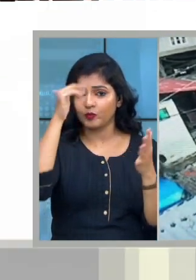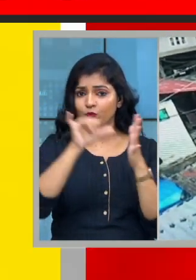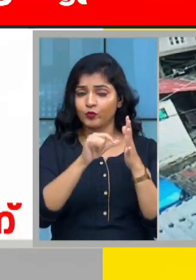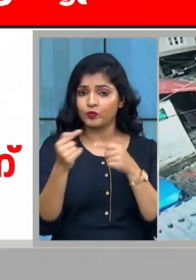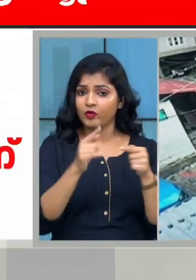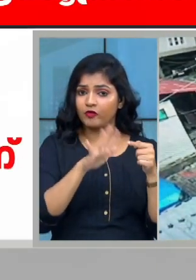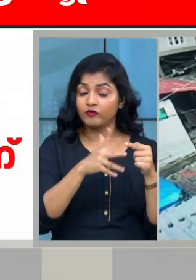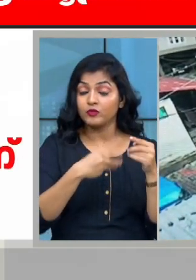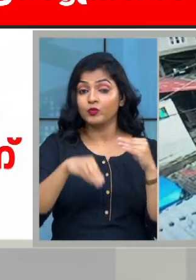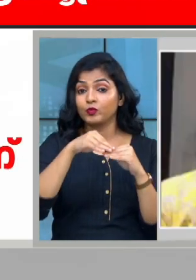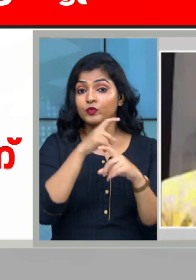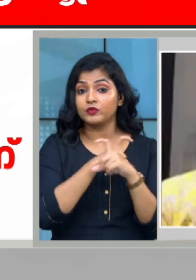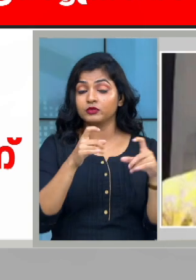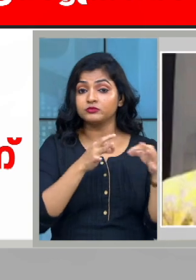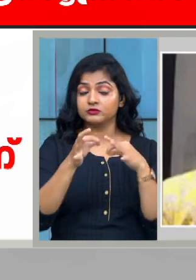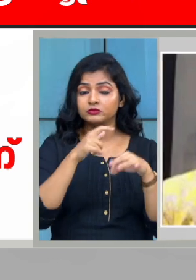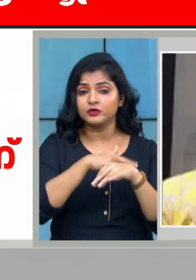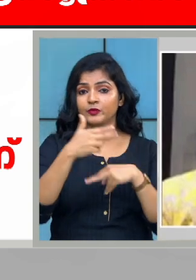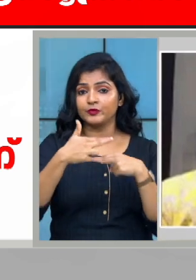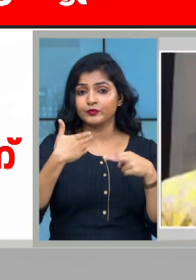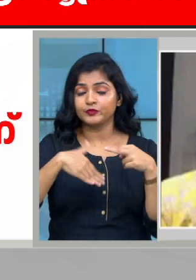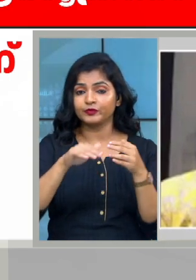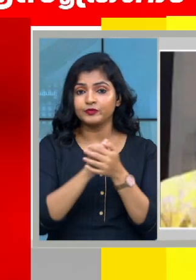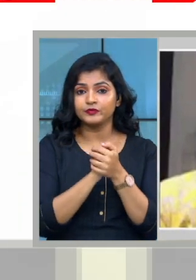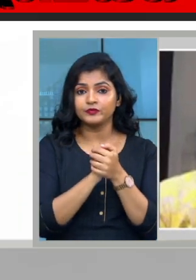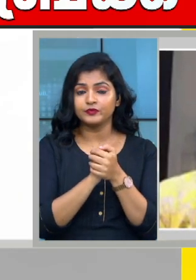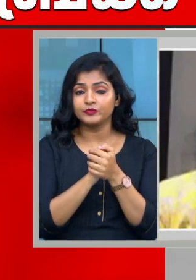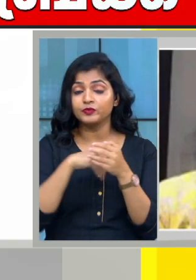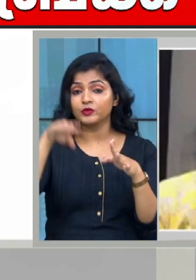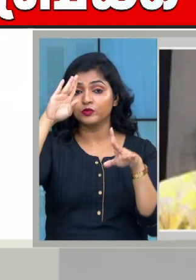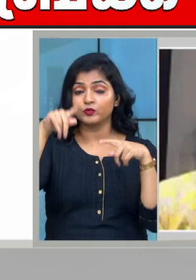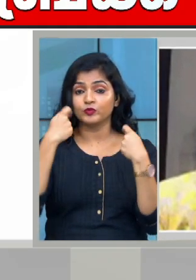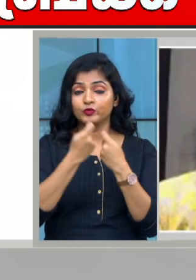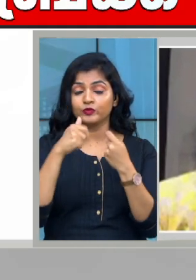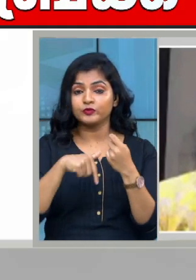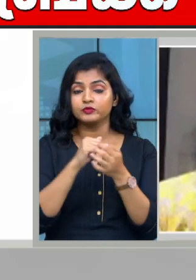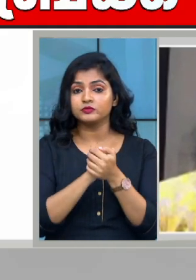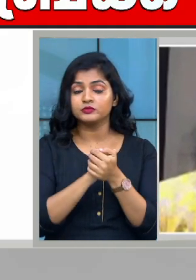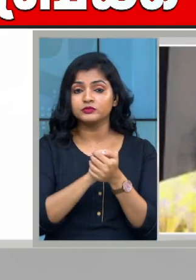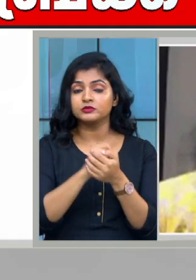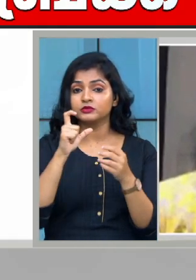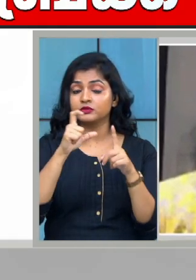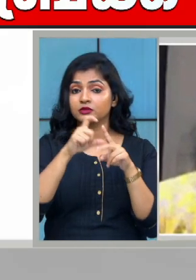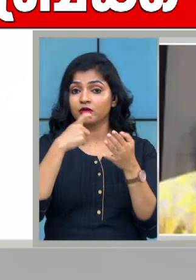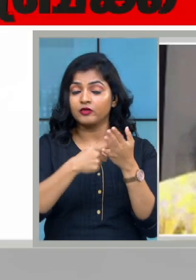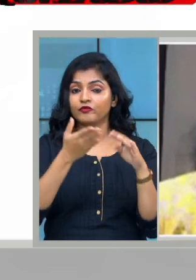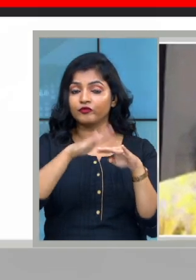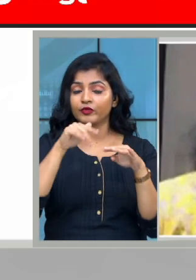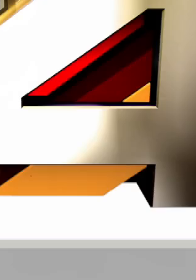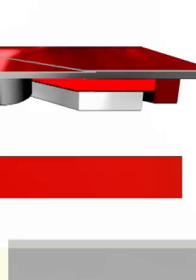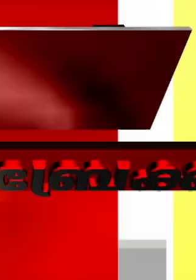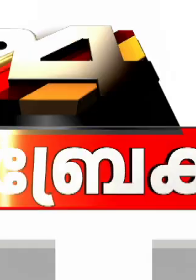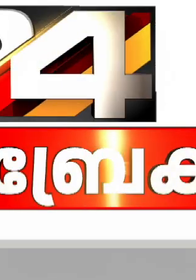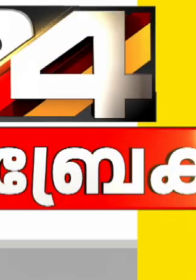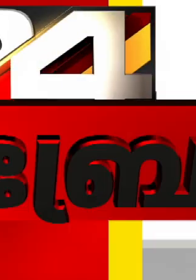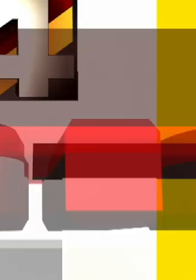തന്നെ വിശദമാവുകയുള്ളൂ. എന്തായാലും ഈ പോലീസ് ശേഖരിച്ച CDR-ൽ നിന്നാണ് ഈ പ്രതിയിലേക്ക് ആദ്യം എത്തിയത്. അതിനുശേഷമാണ്